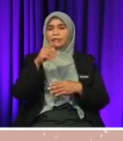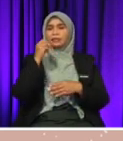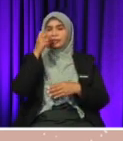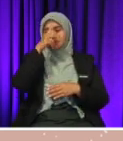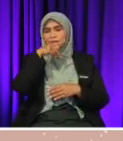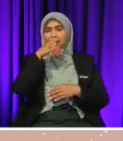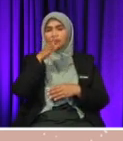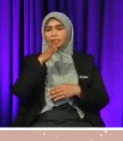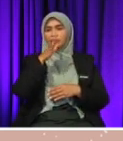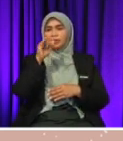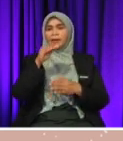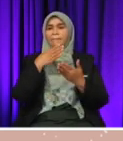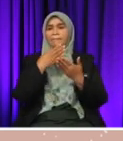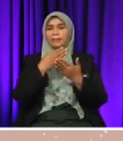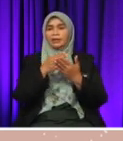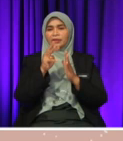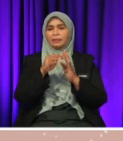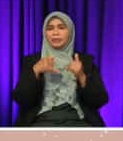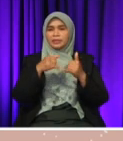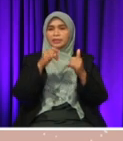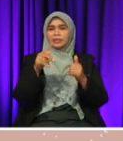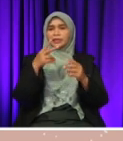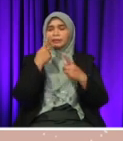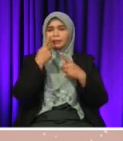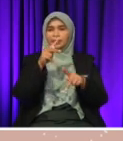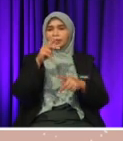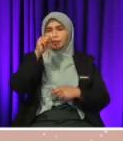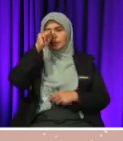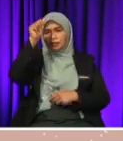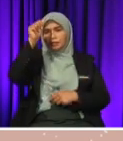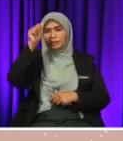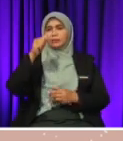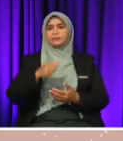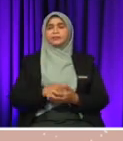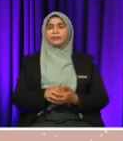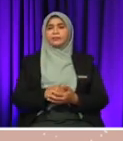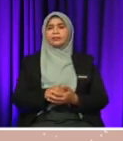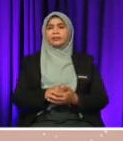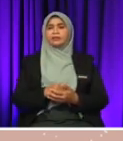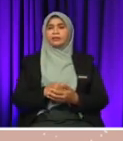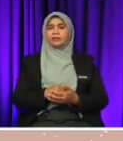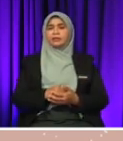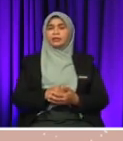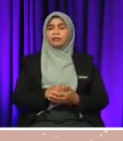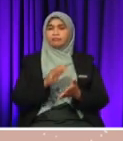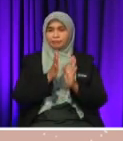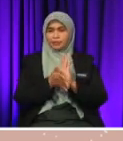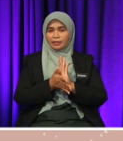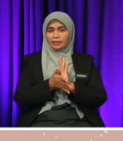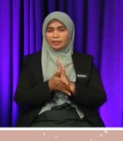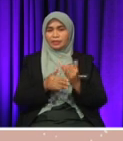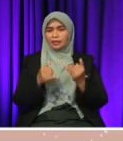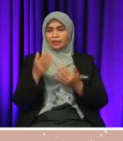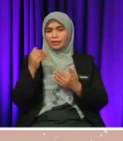yaitu dia menjalankan perintah-perintah Tuhan dekat sini kita udah nampak tindakan Jadi mari kita lihat